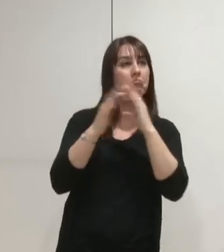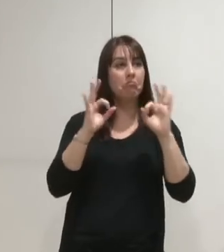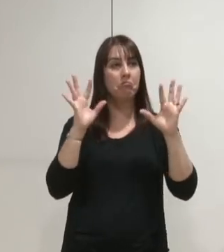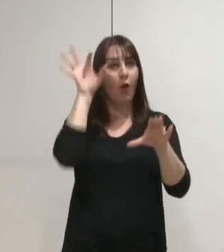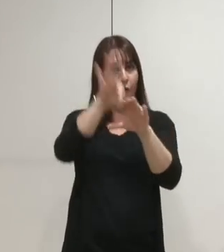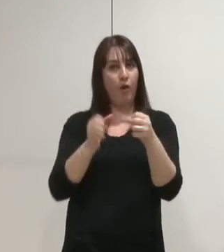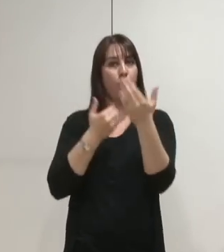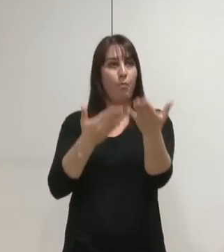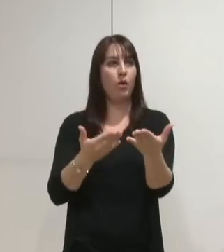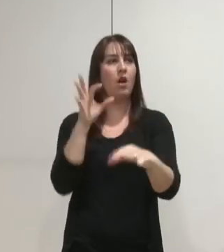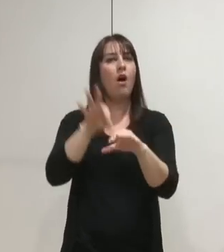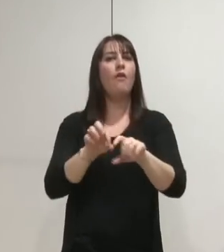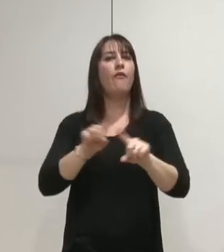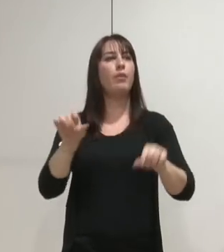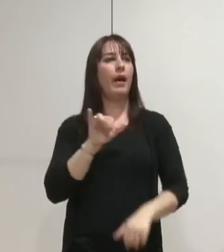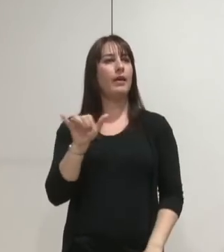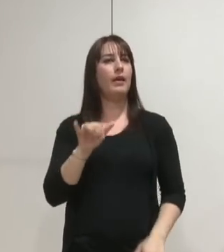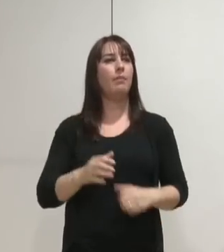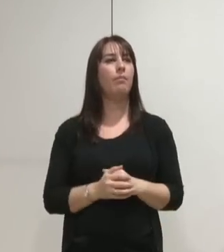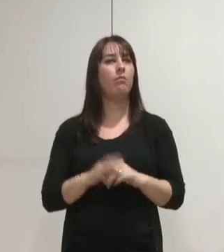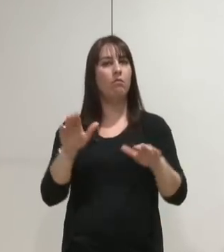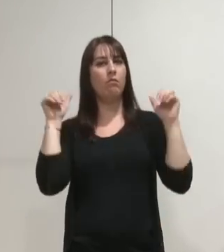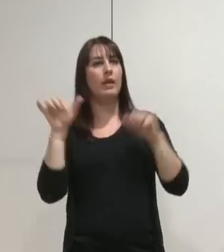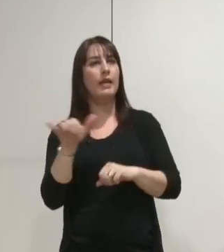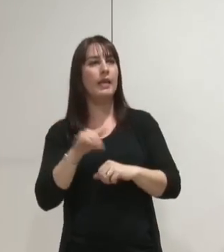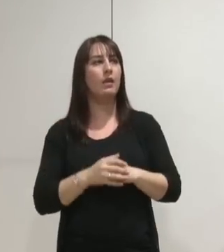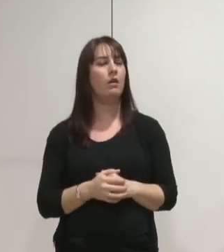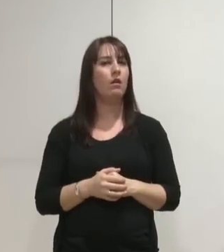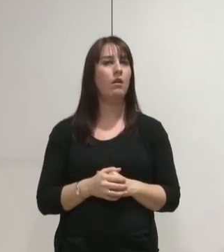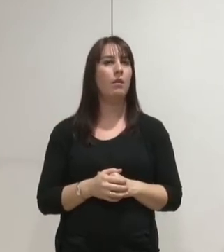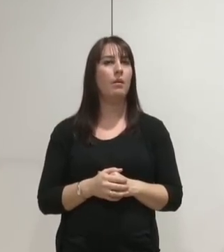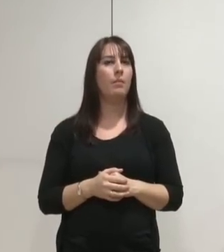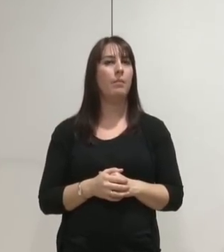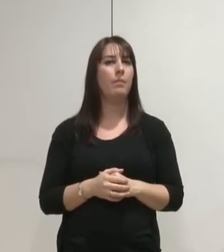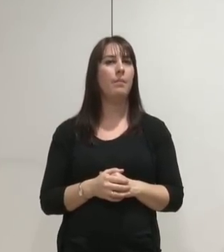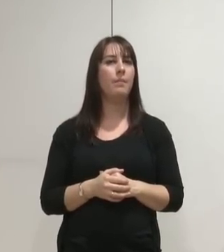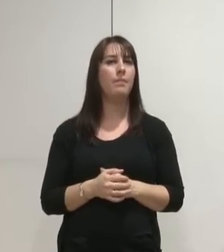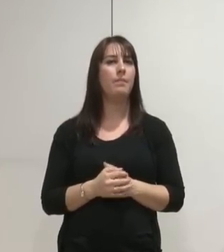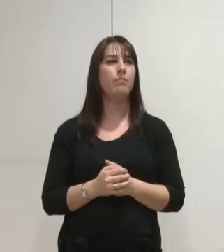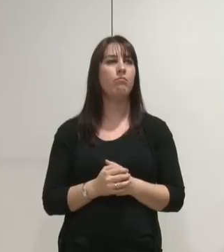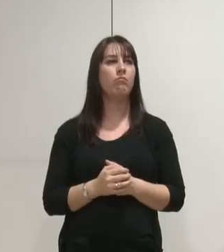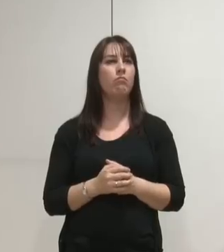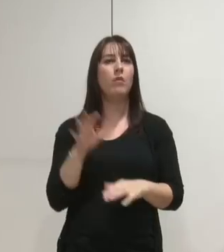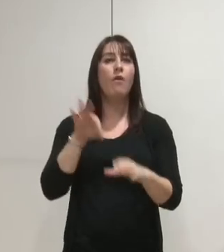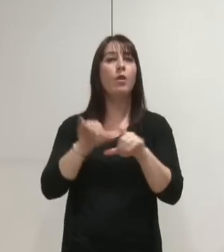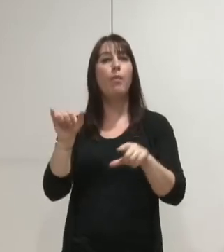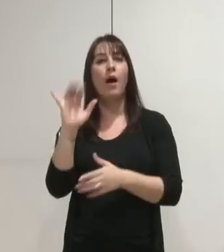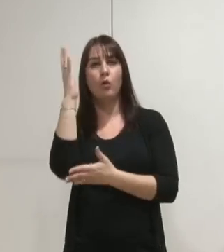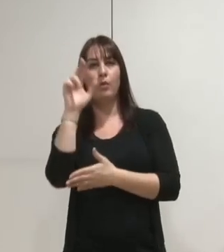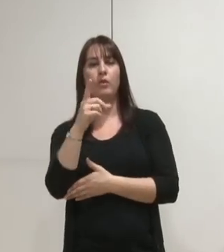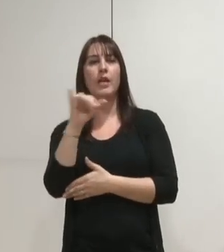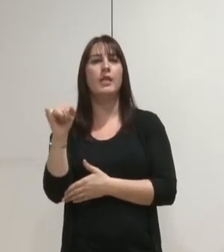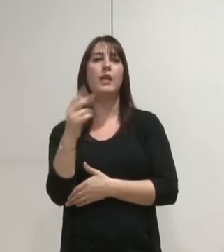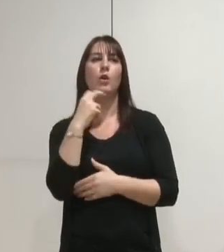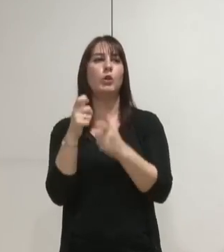voix qui ne prend pas part au vote qui s'abstient prend pas part au vote umpudi société civile qui